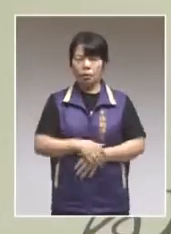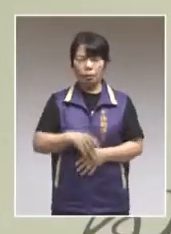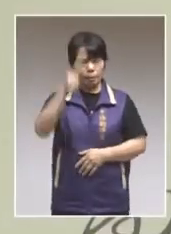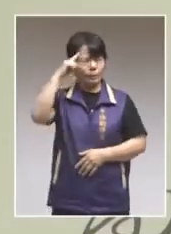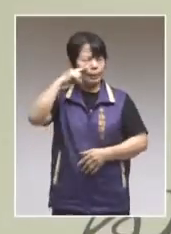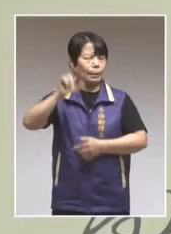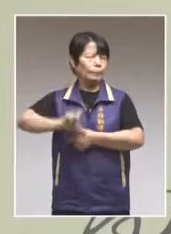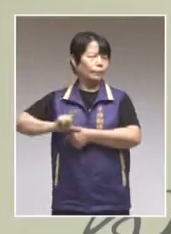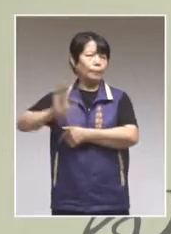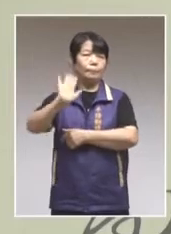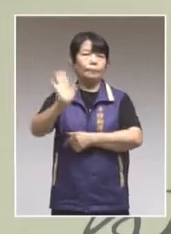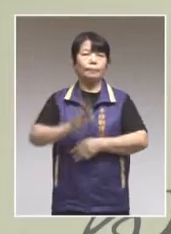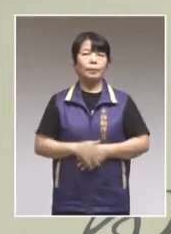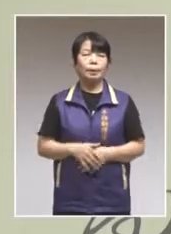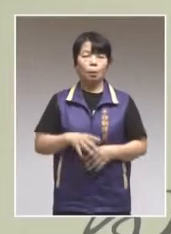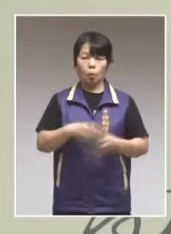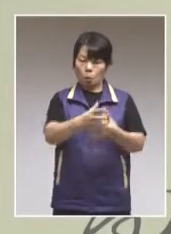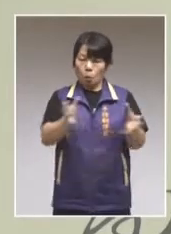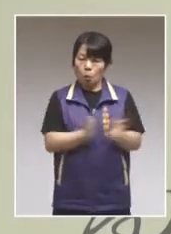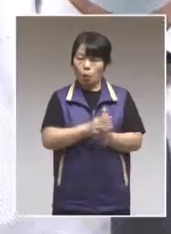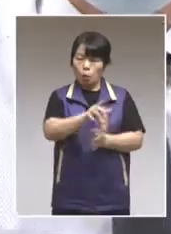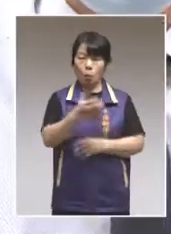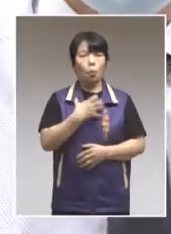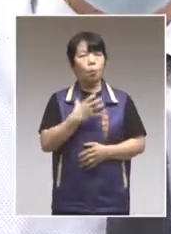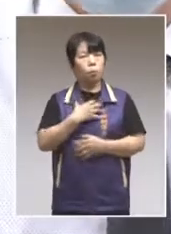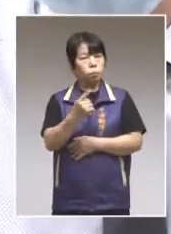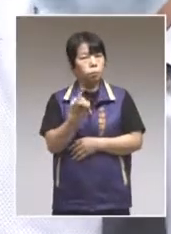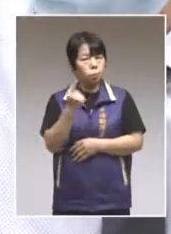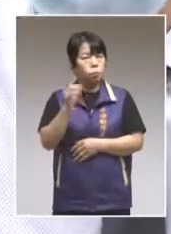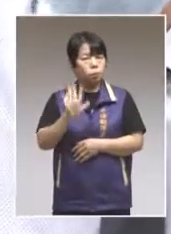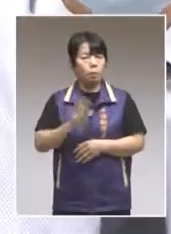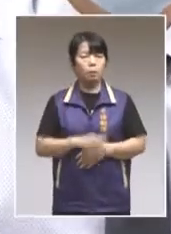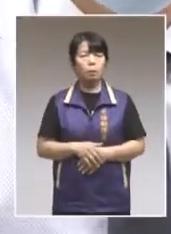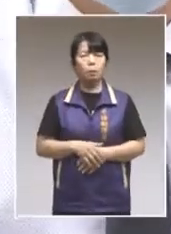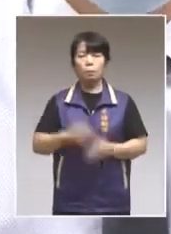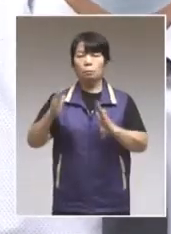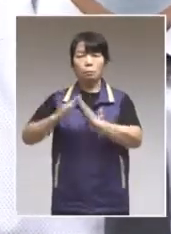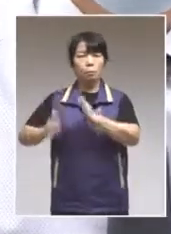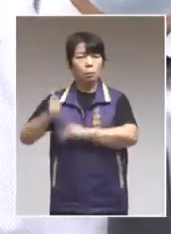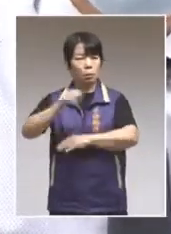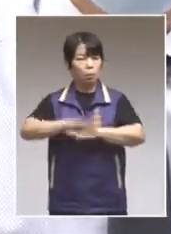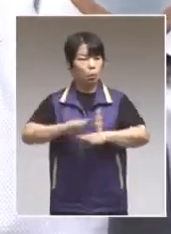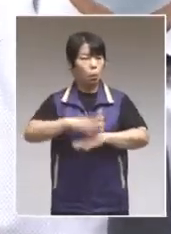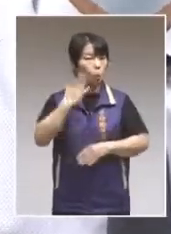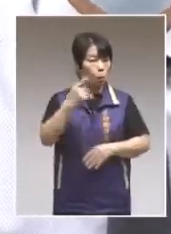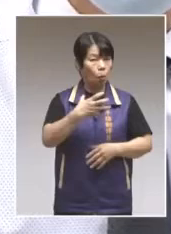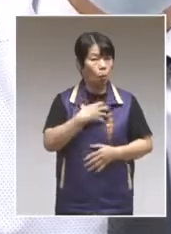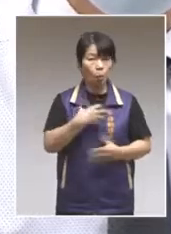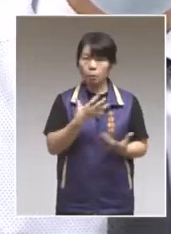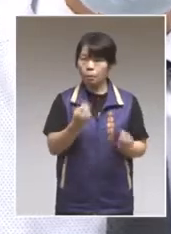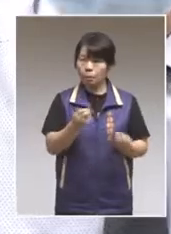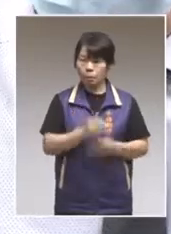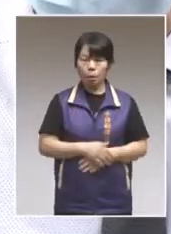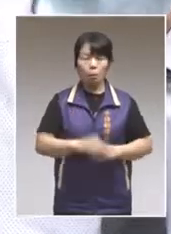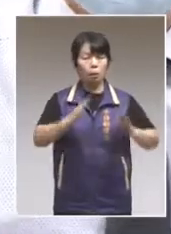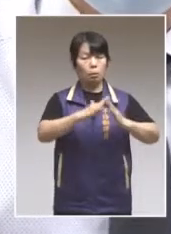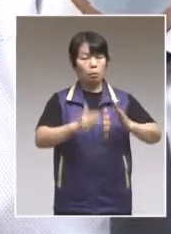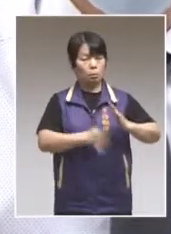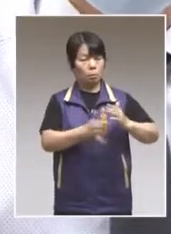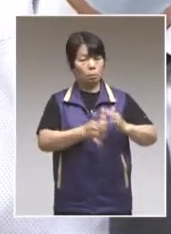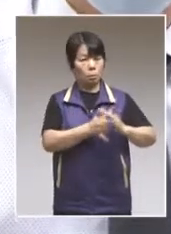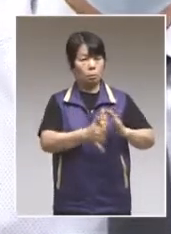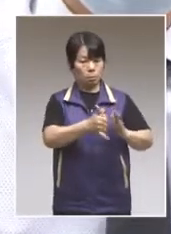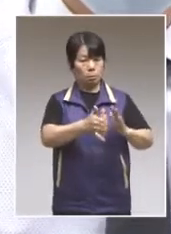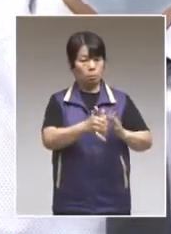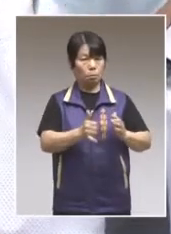都是会归类在无危险因子的，那所以家长还是会担心说，哎，没有危险因子的我们居家照护怎么办？那